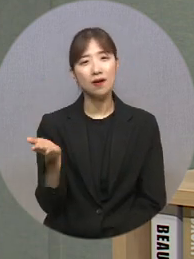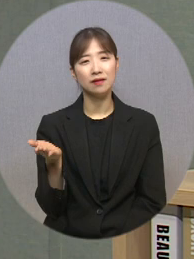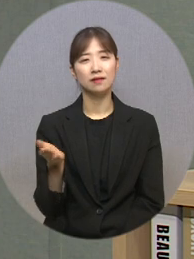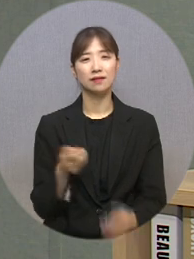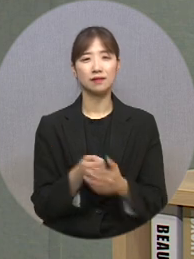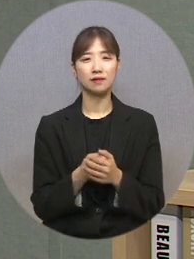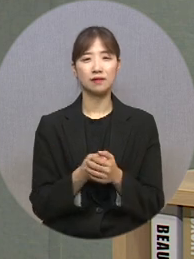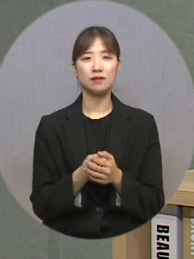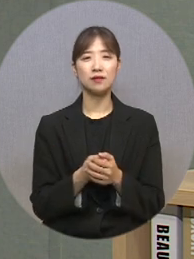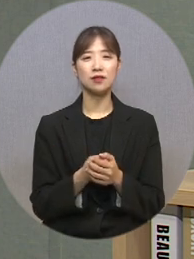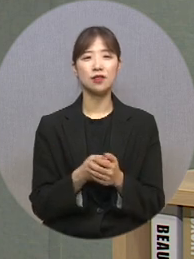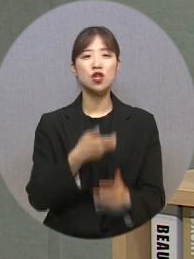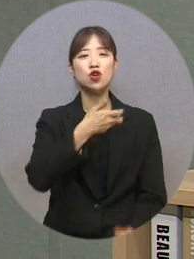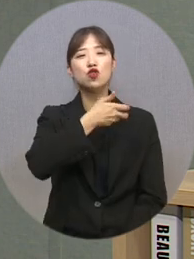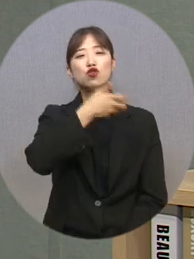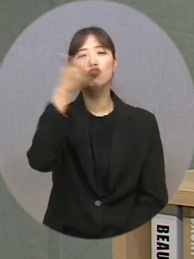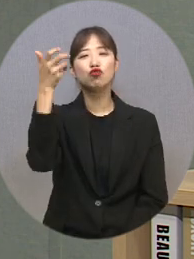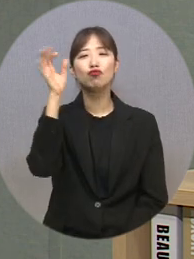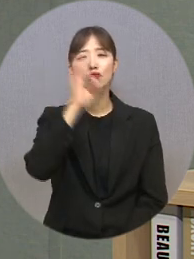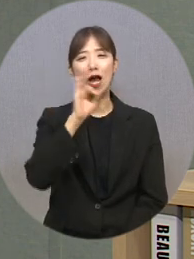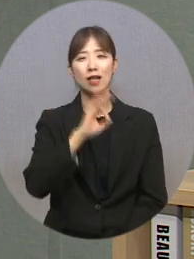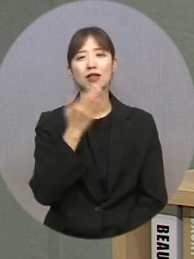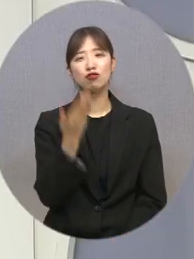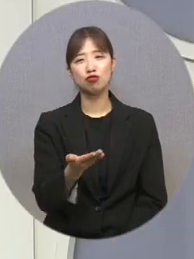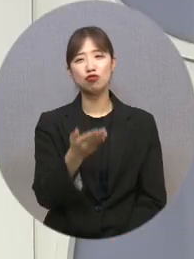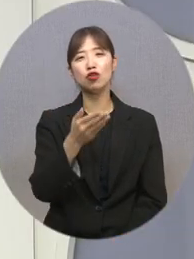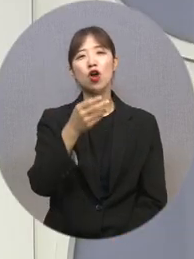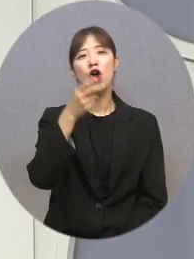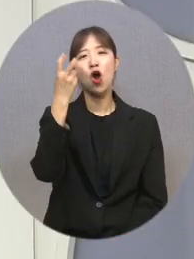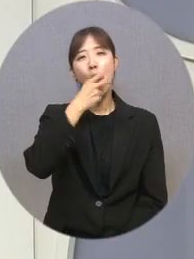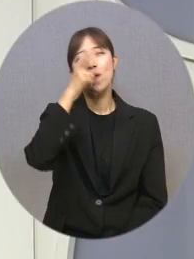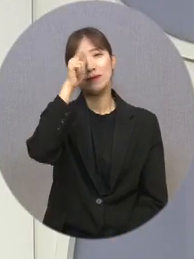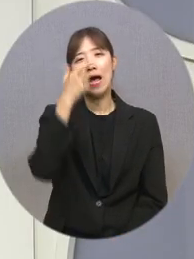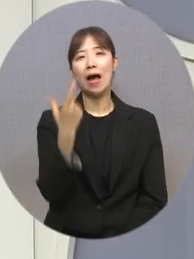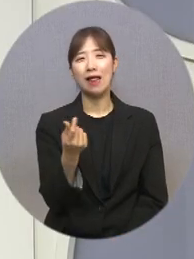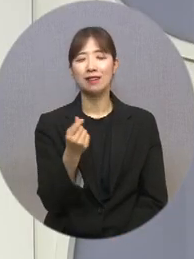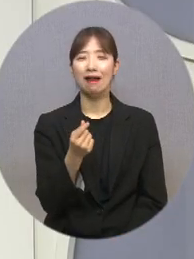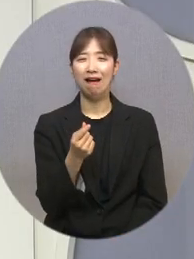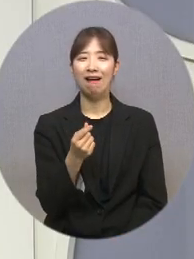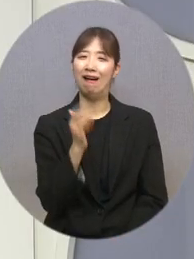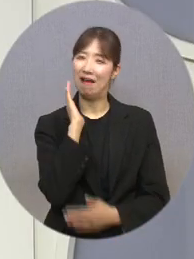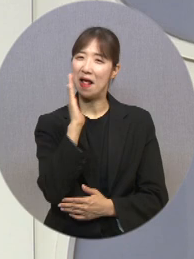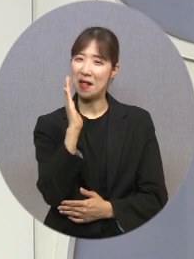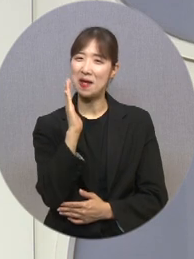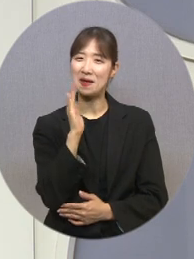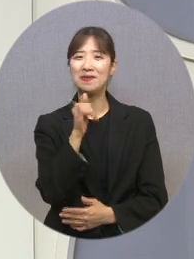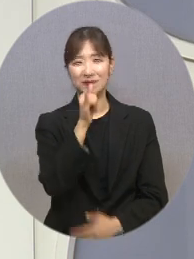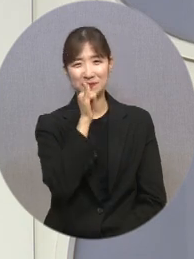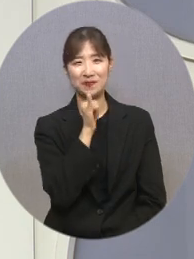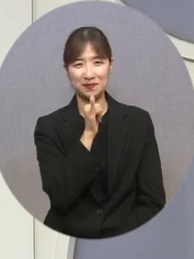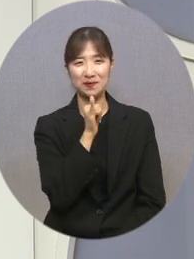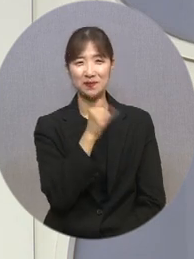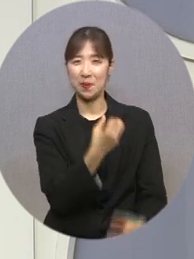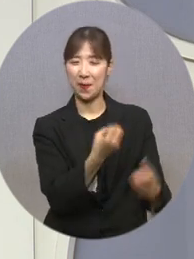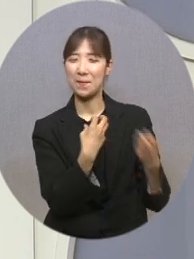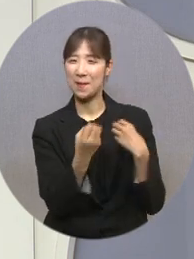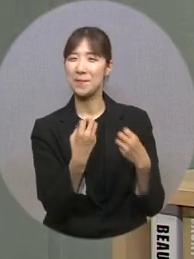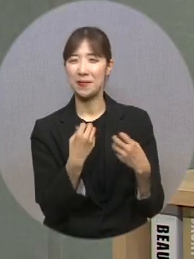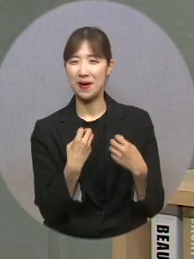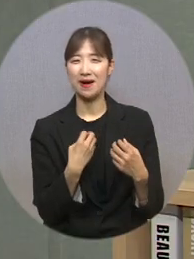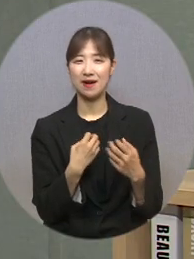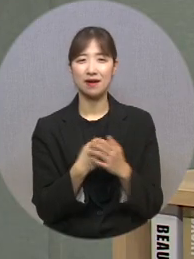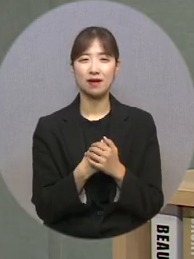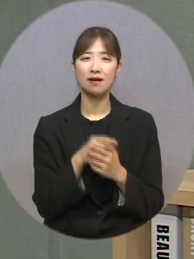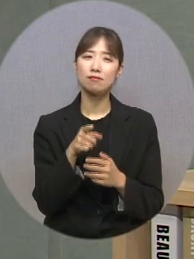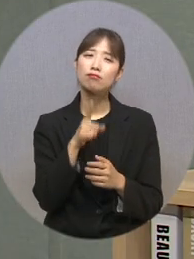부장검사는 꿈을 찾아주는 검사다. 막 그런 얘기들을 많이 주위에서 한다고 그래서 예, 예.